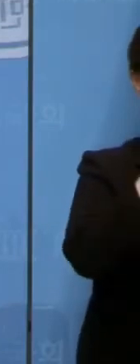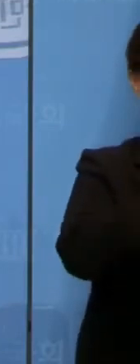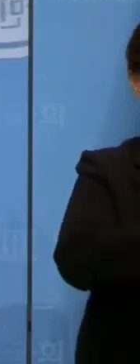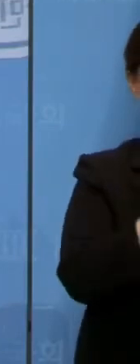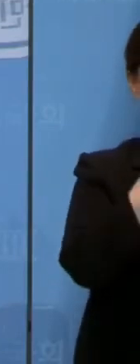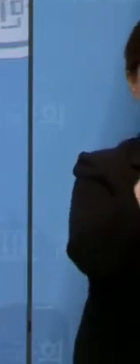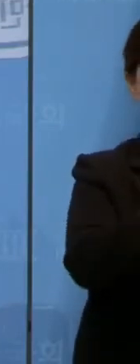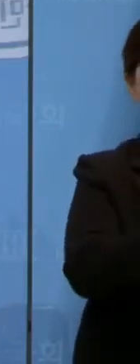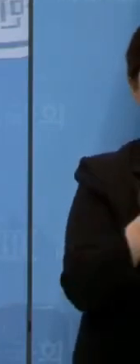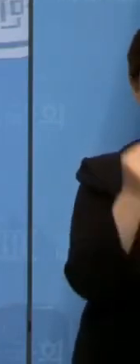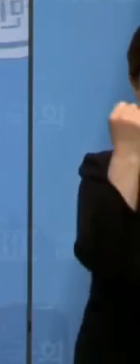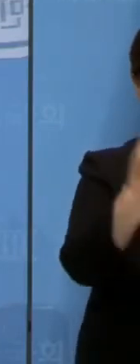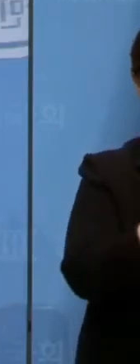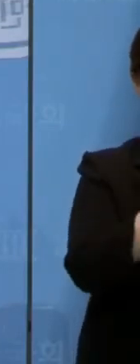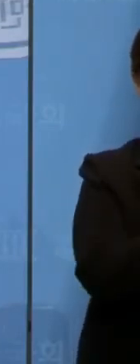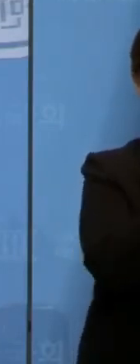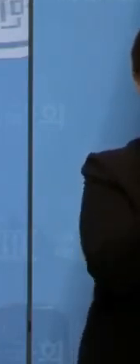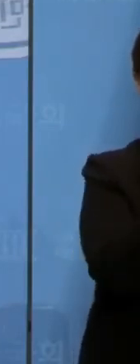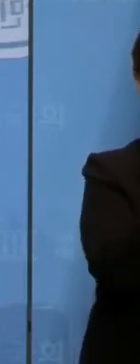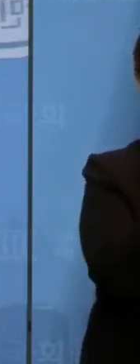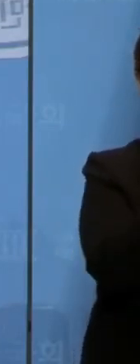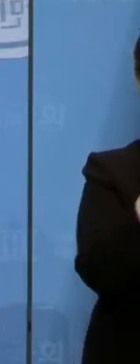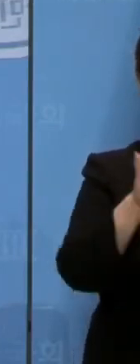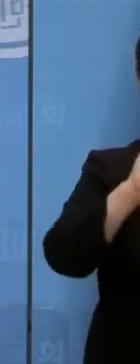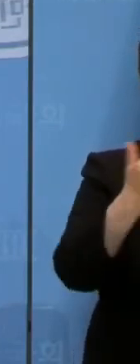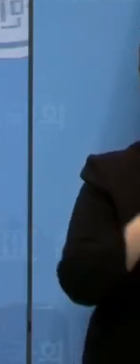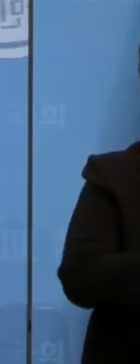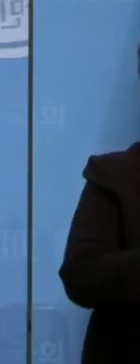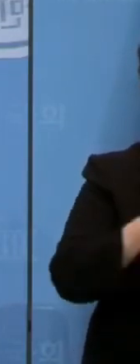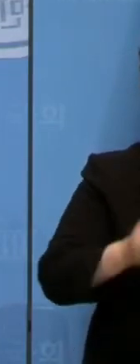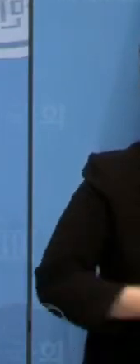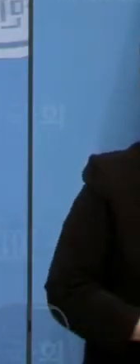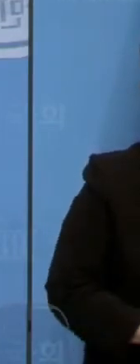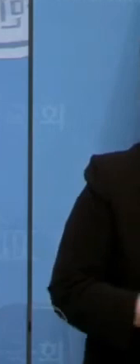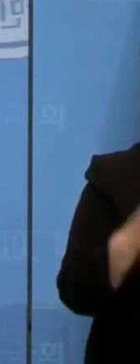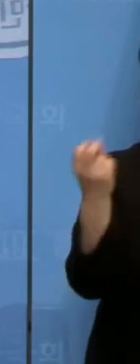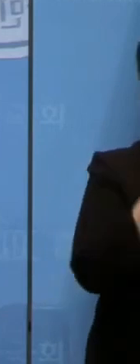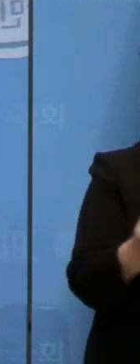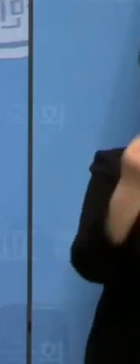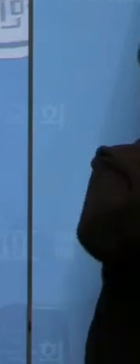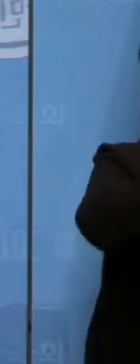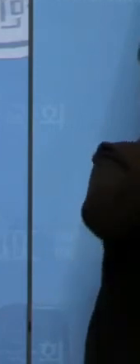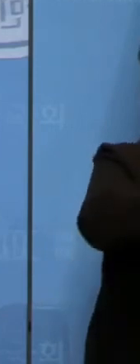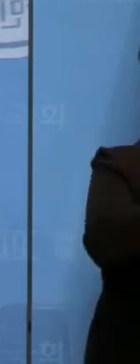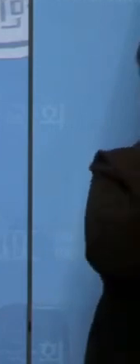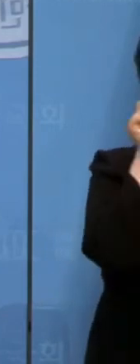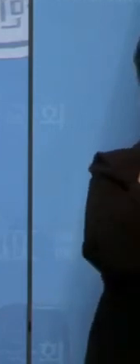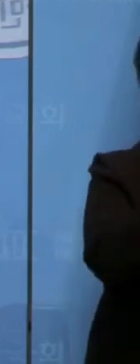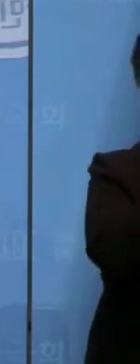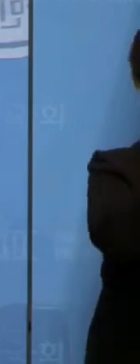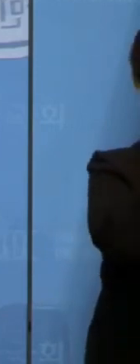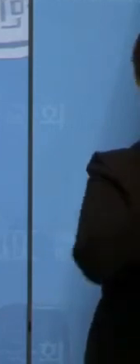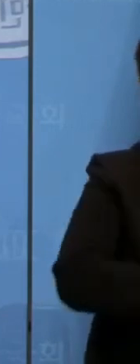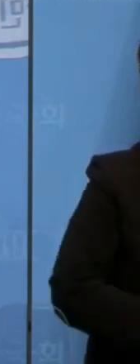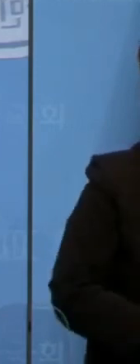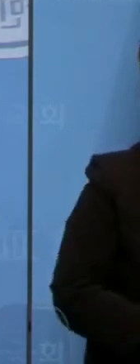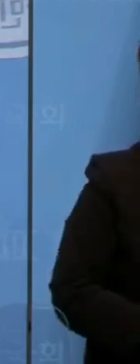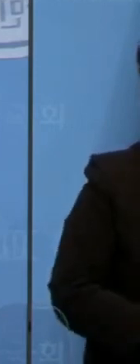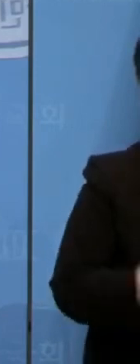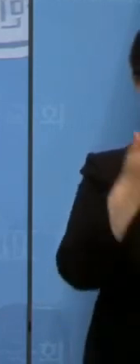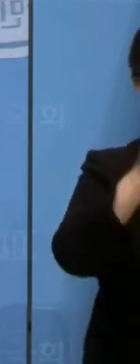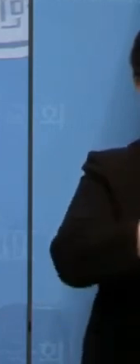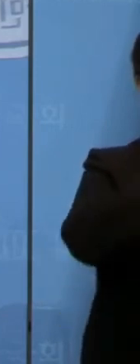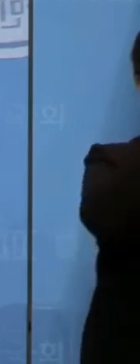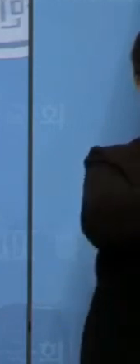네, 안녕하세요. 기본소득당 용혜인 의원입니다. 재보궐선거 막바지에 달하고 있습니다.